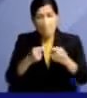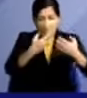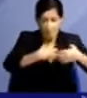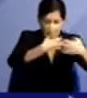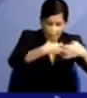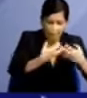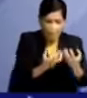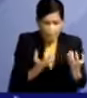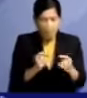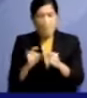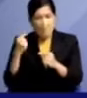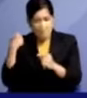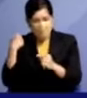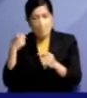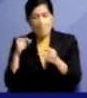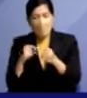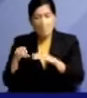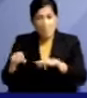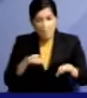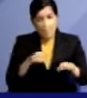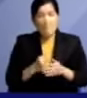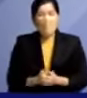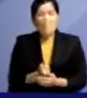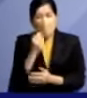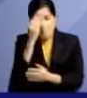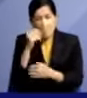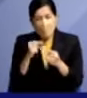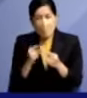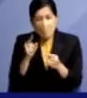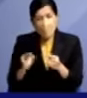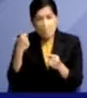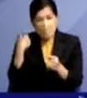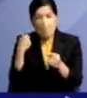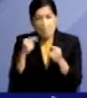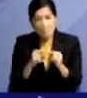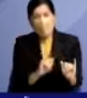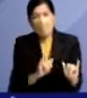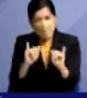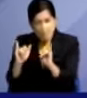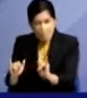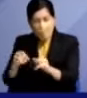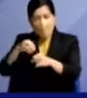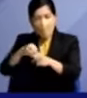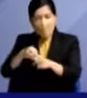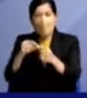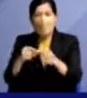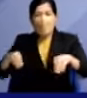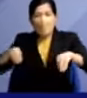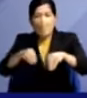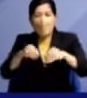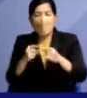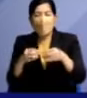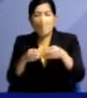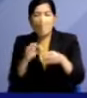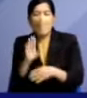การแพทย์มากกว่าก็เลยอาจจะต้องไปเขาเรียกว่าใกล้ชิดกับมือหมอมากกว่าส่วนคนที่สีเขียวคืออาจจะเป็นกลุ่มวั